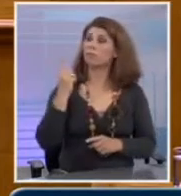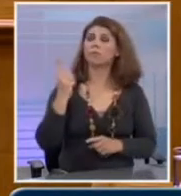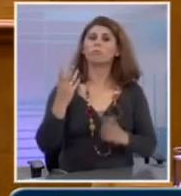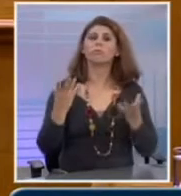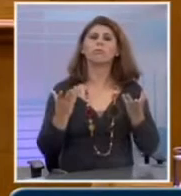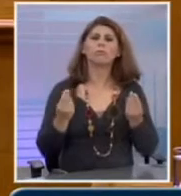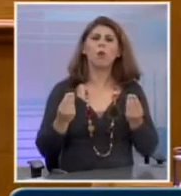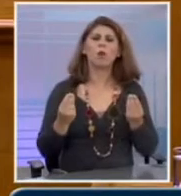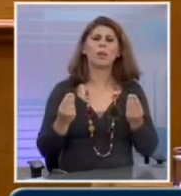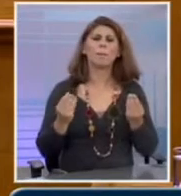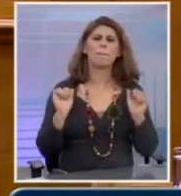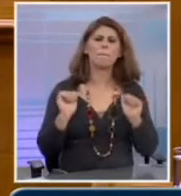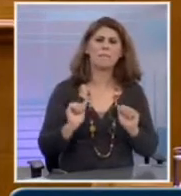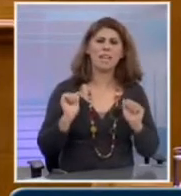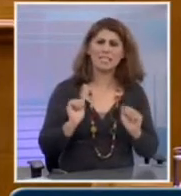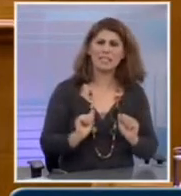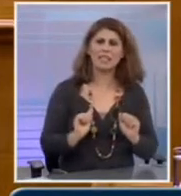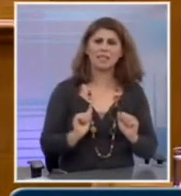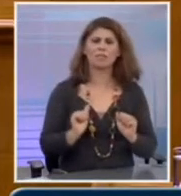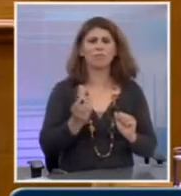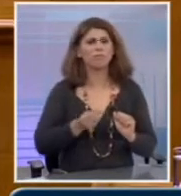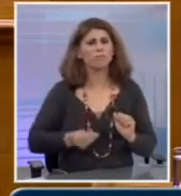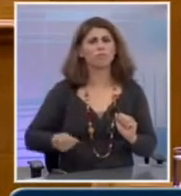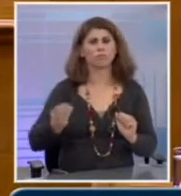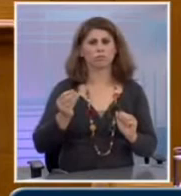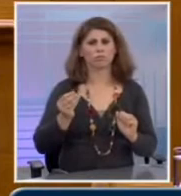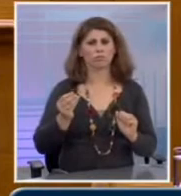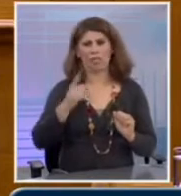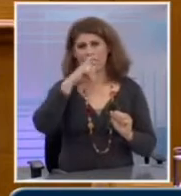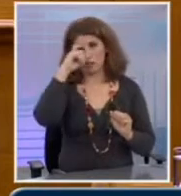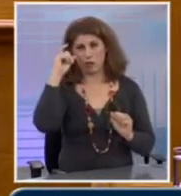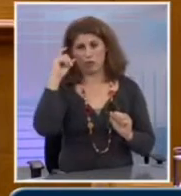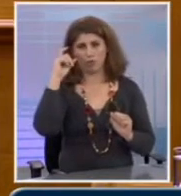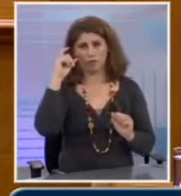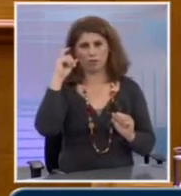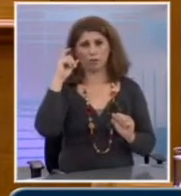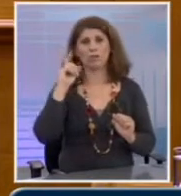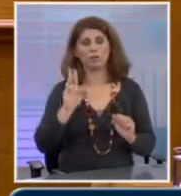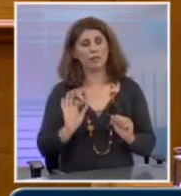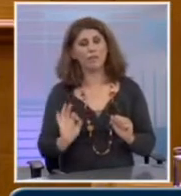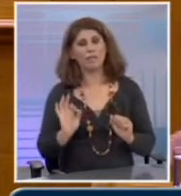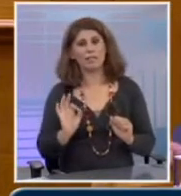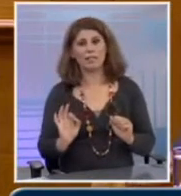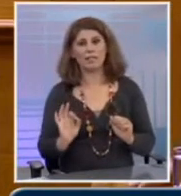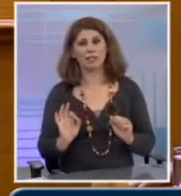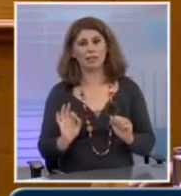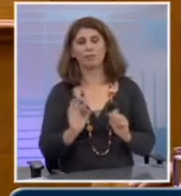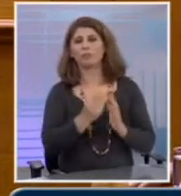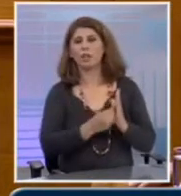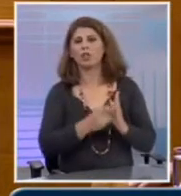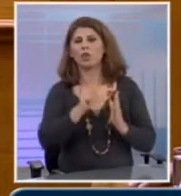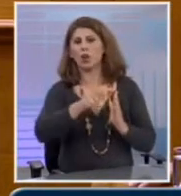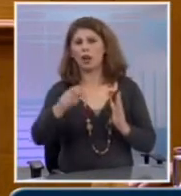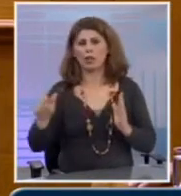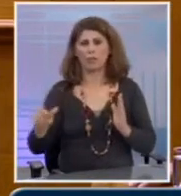πολύ πιεστικές, εξαιρετικά δύσκολες και που φυσικά κρίνεται